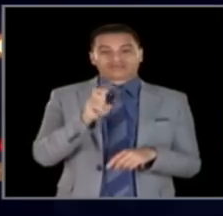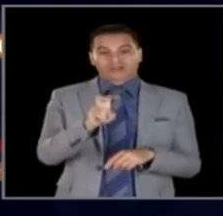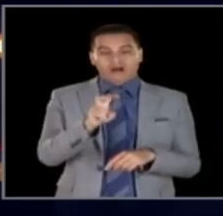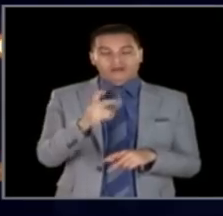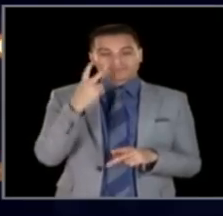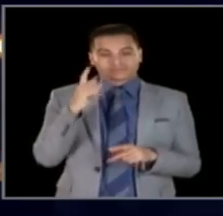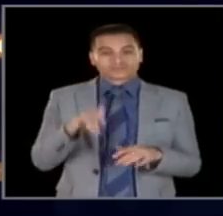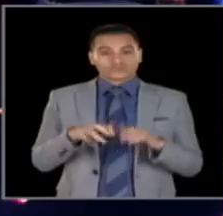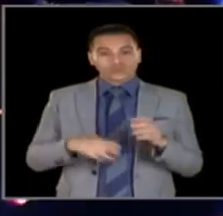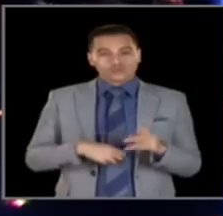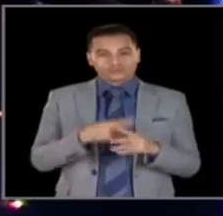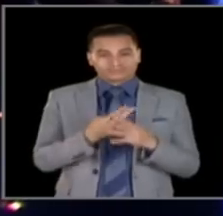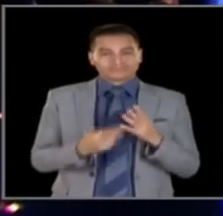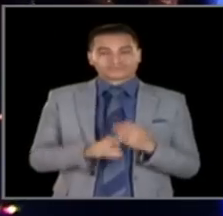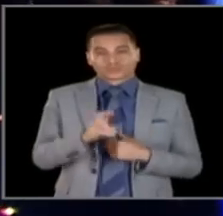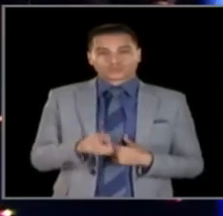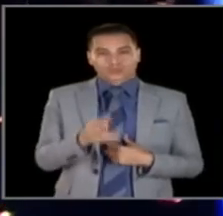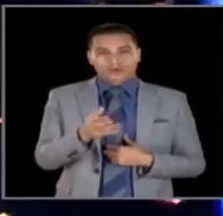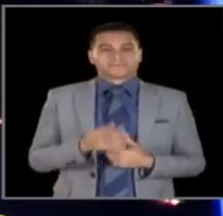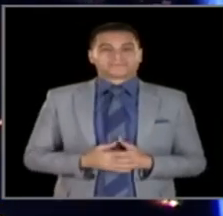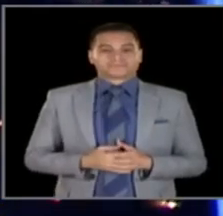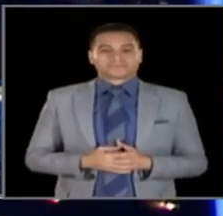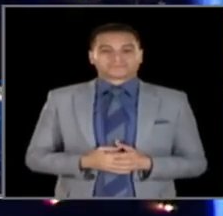تكنولوجيا، والسؤال هو: